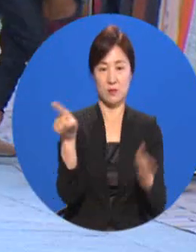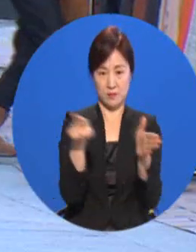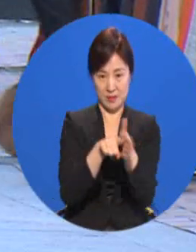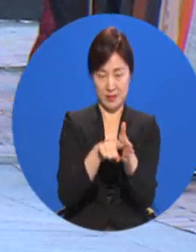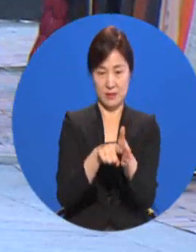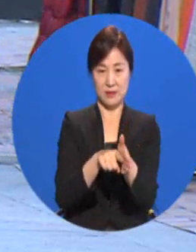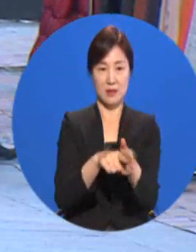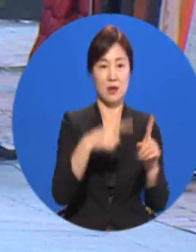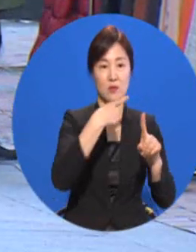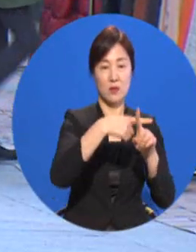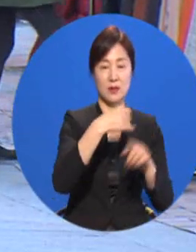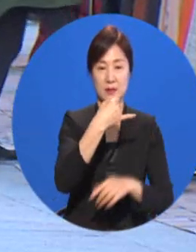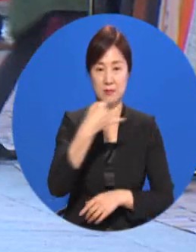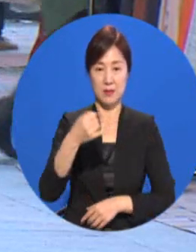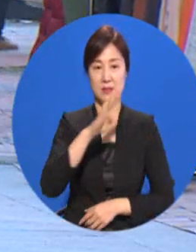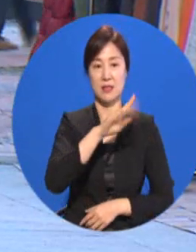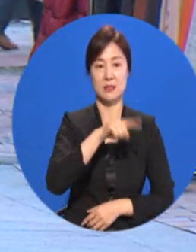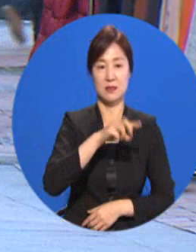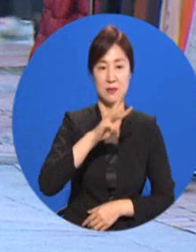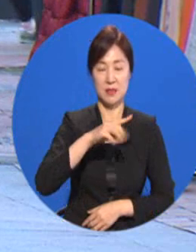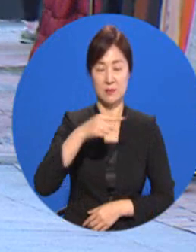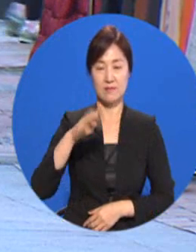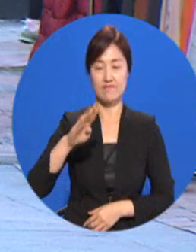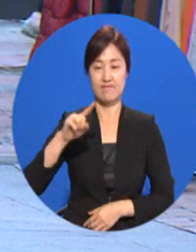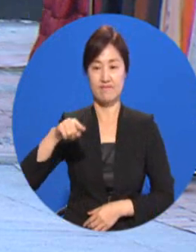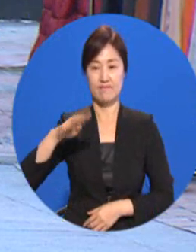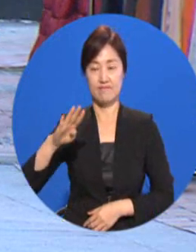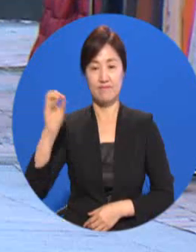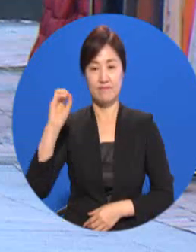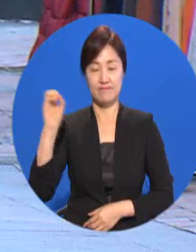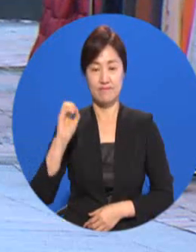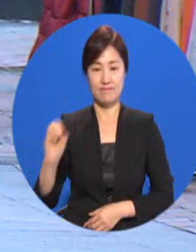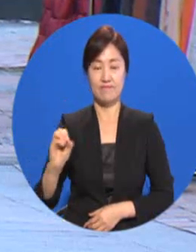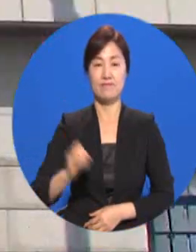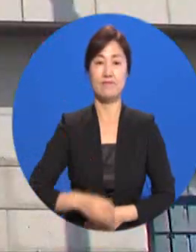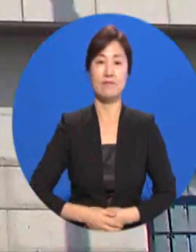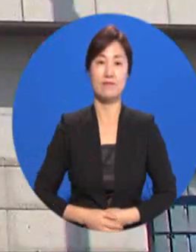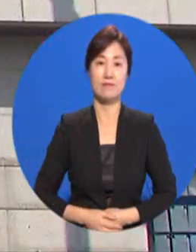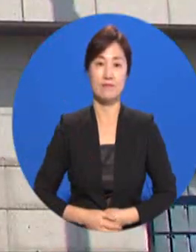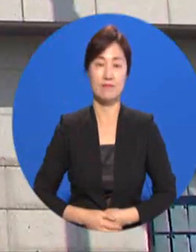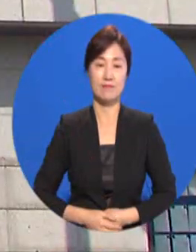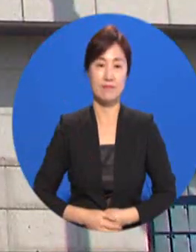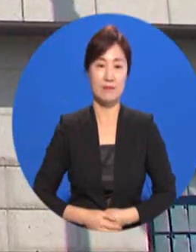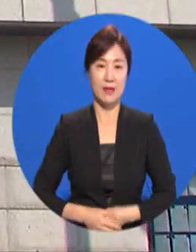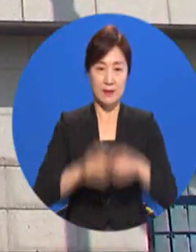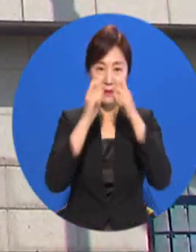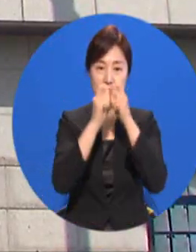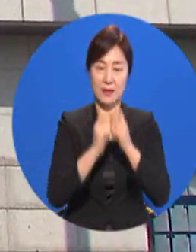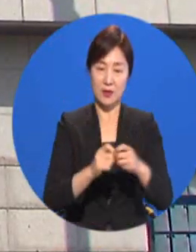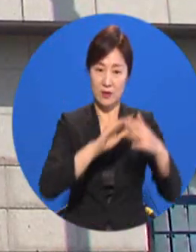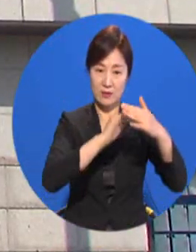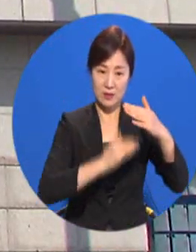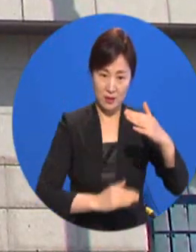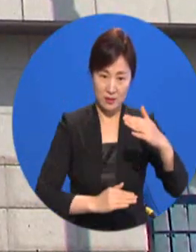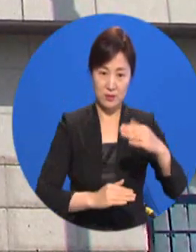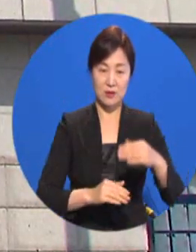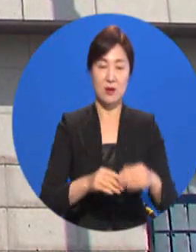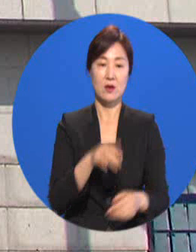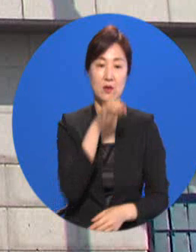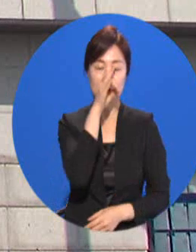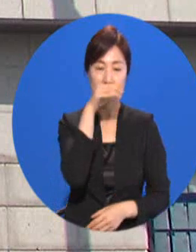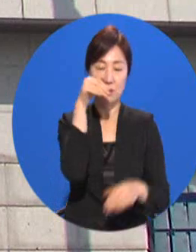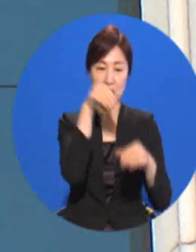4 플러스 - 4.3 에서 4.4% 포인트 입니다 자산 여론 조사 내용은 중앙 선거